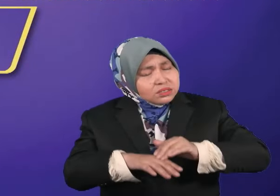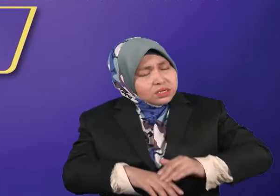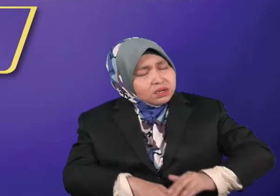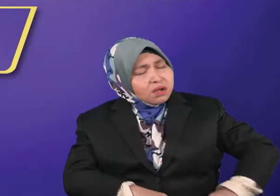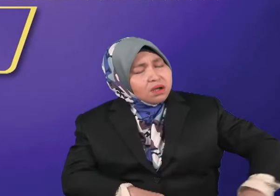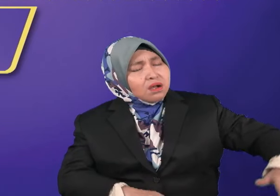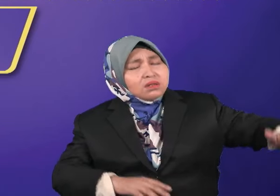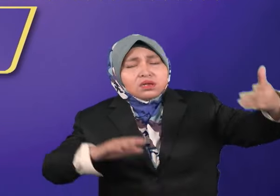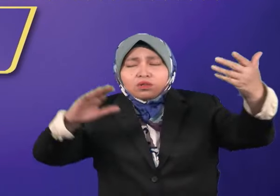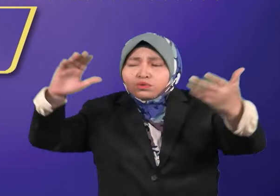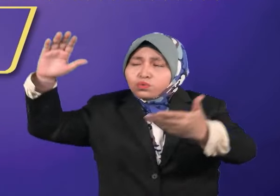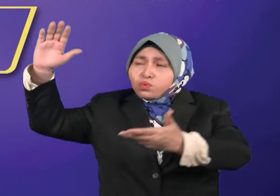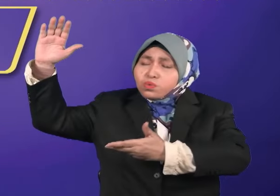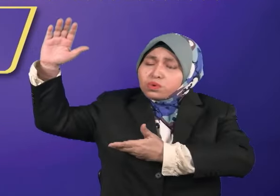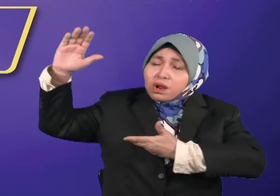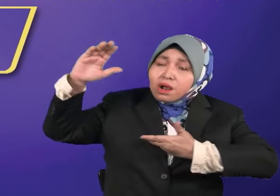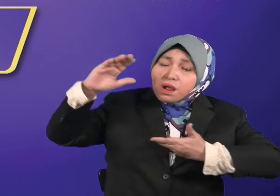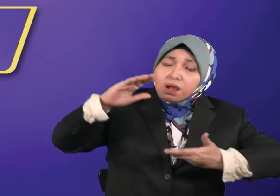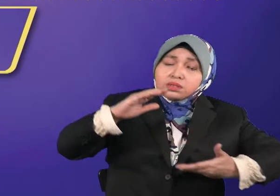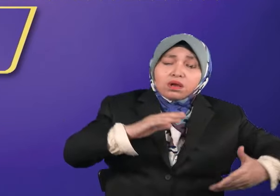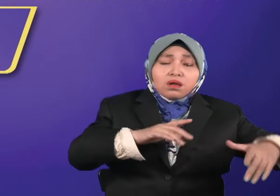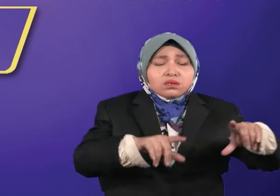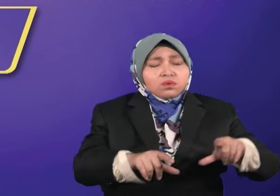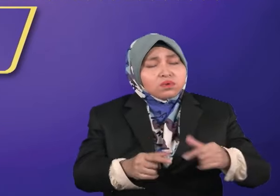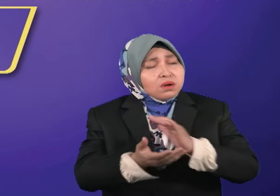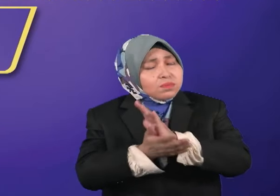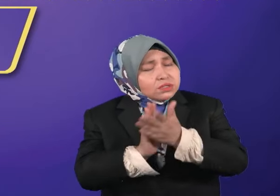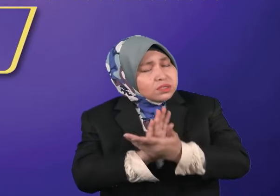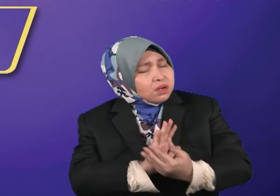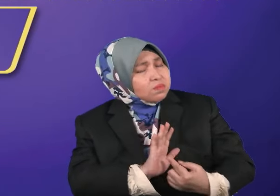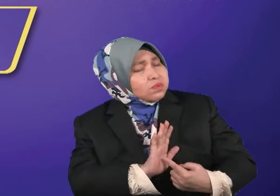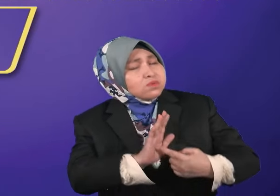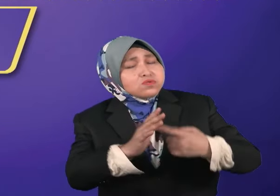أنزل فيه القرآن هدى